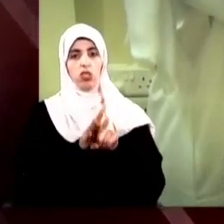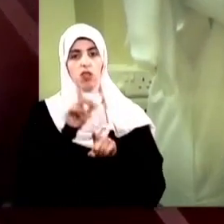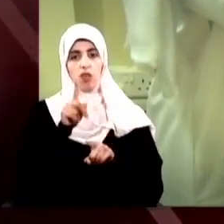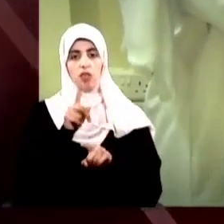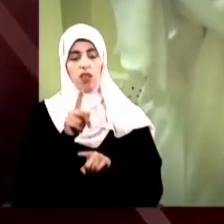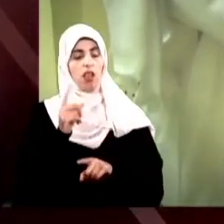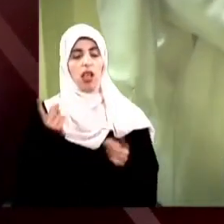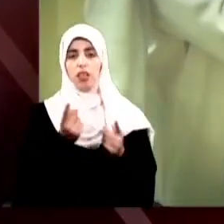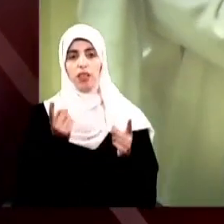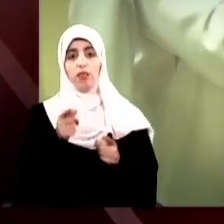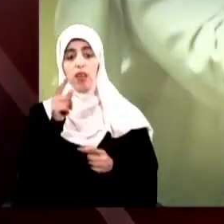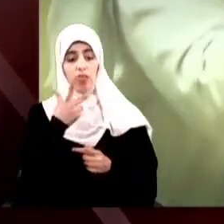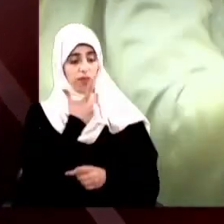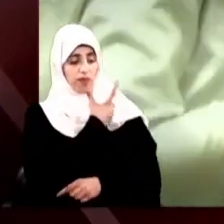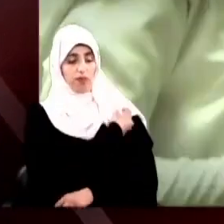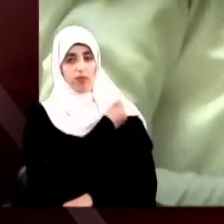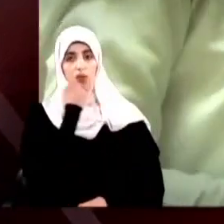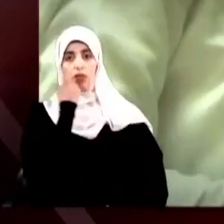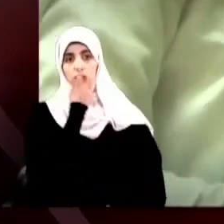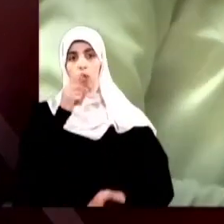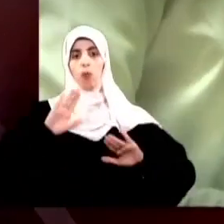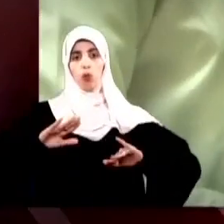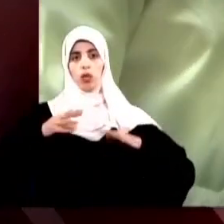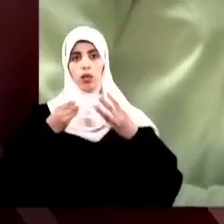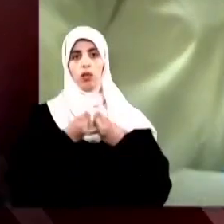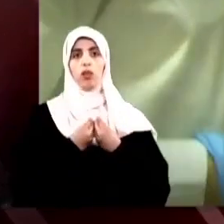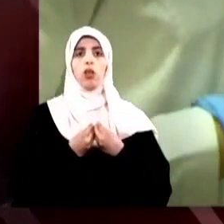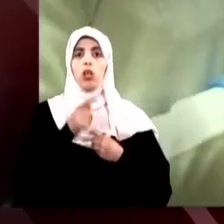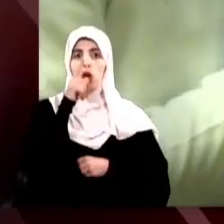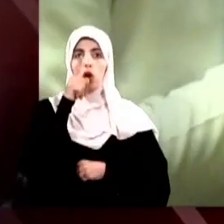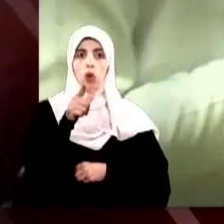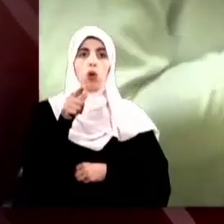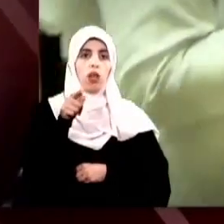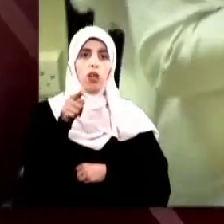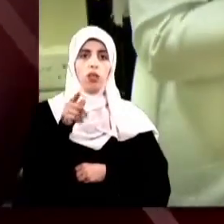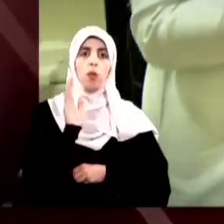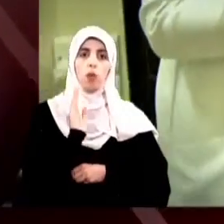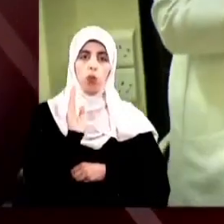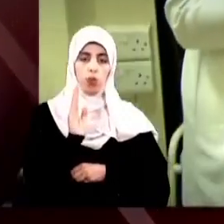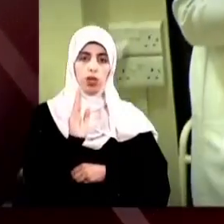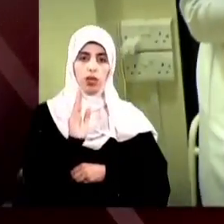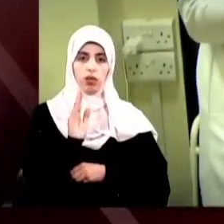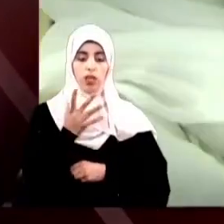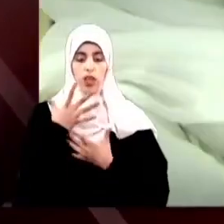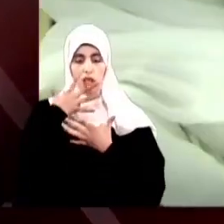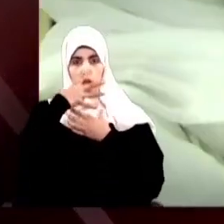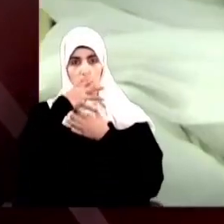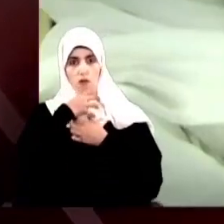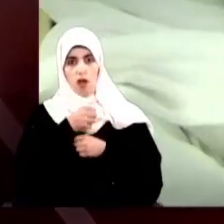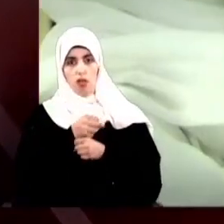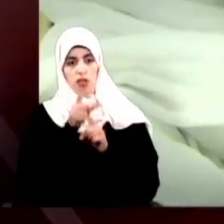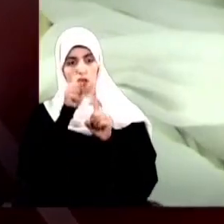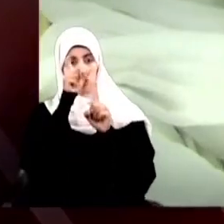بهذه اللقاحات. فاللقاحات المتوفرة الآن نستطيع أن نقول أنها تستطيع أن تحمي